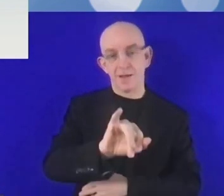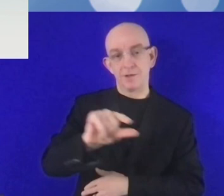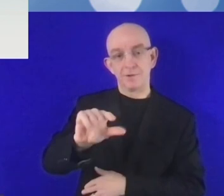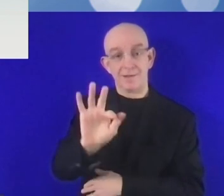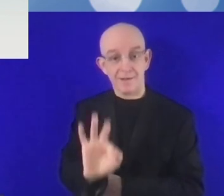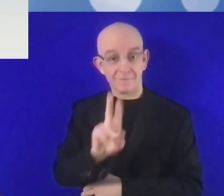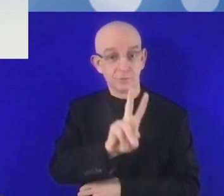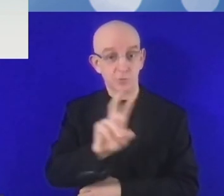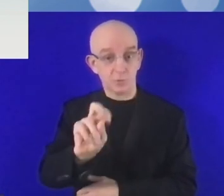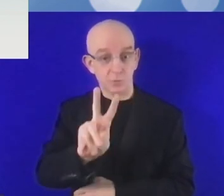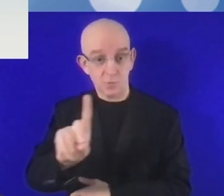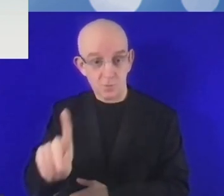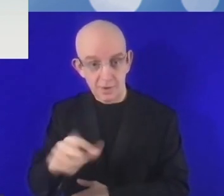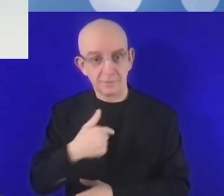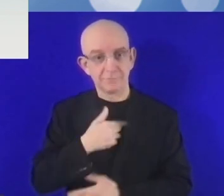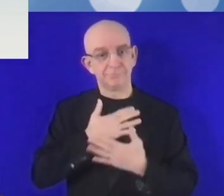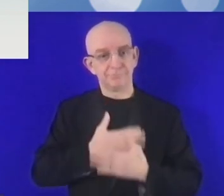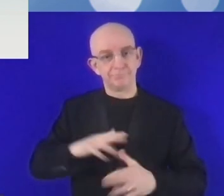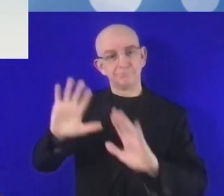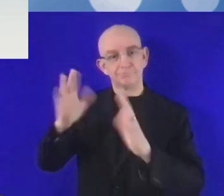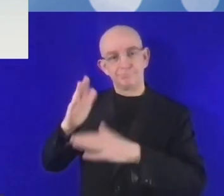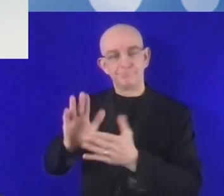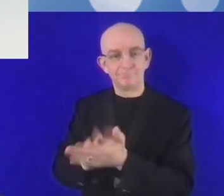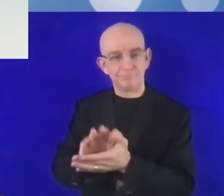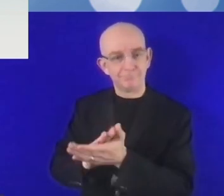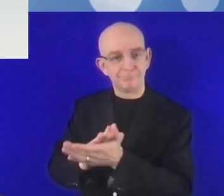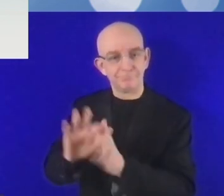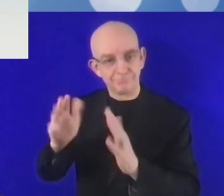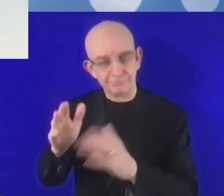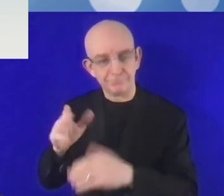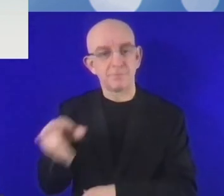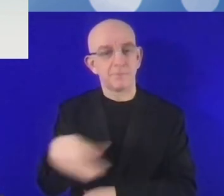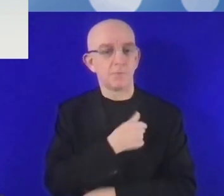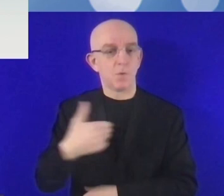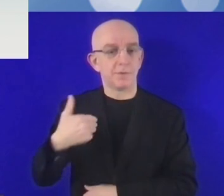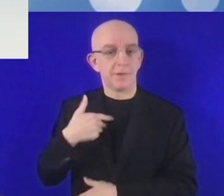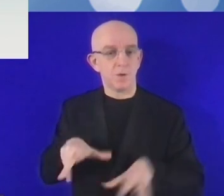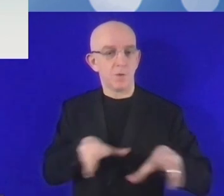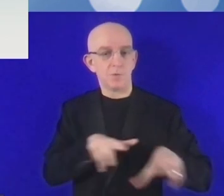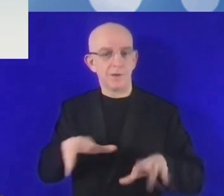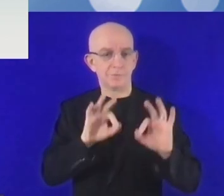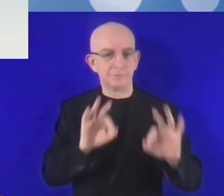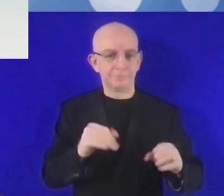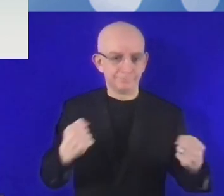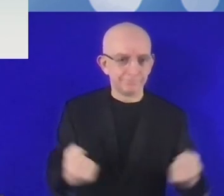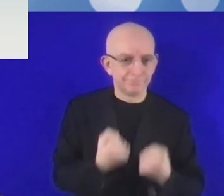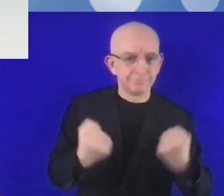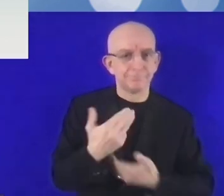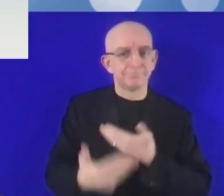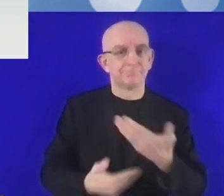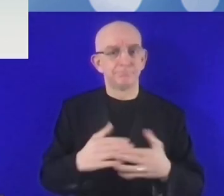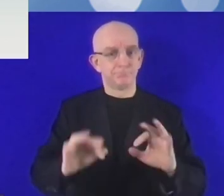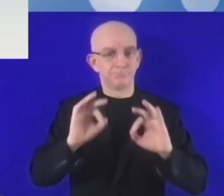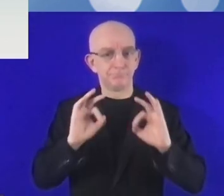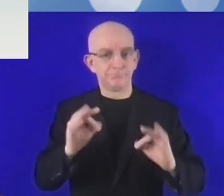些网络公司的组织，所以我代表这个行业。我很高兴